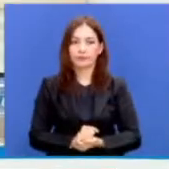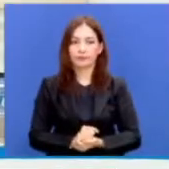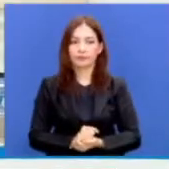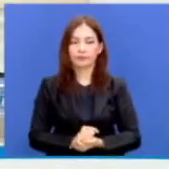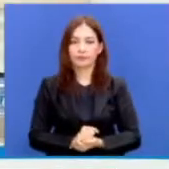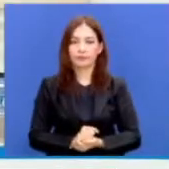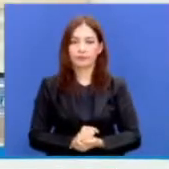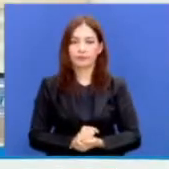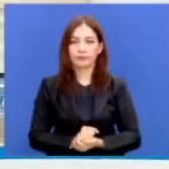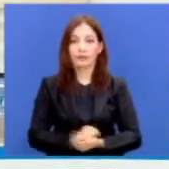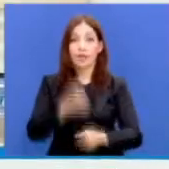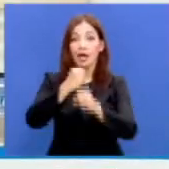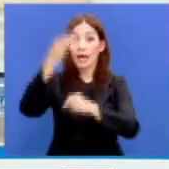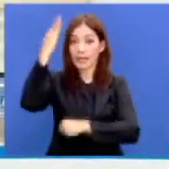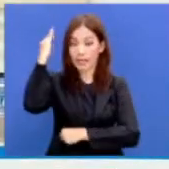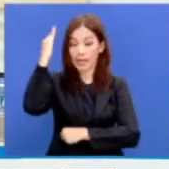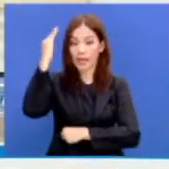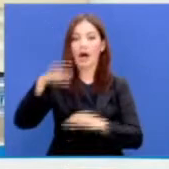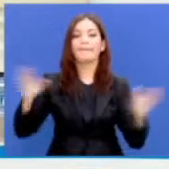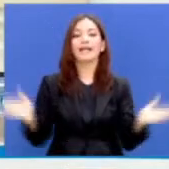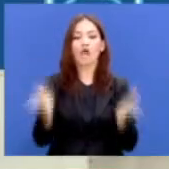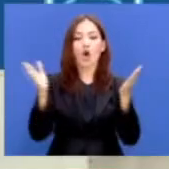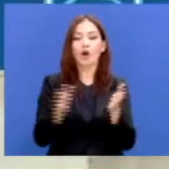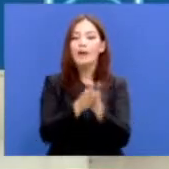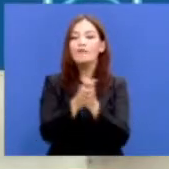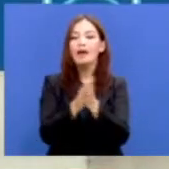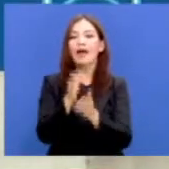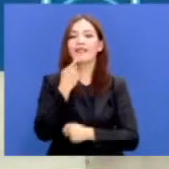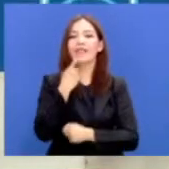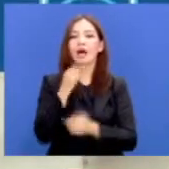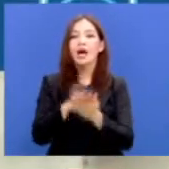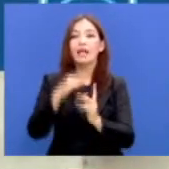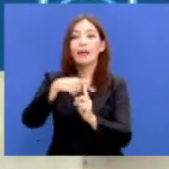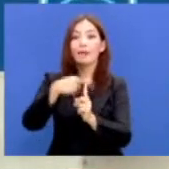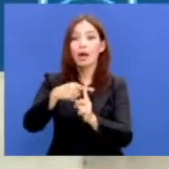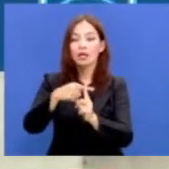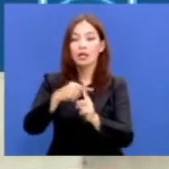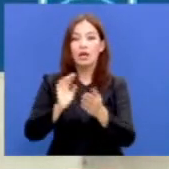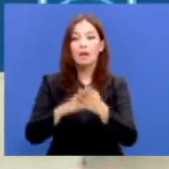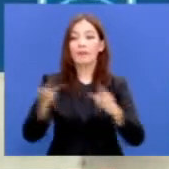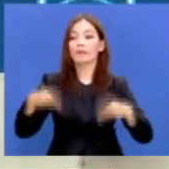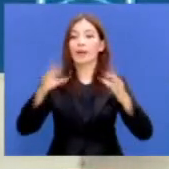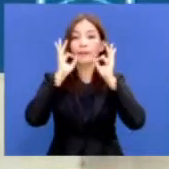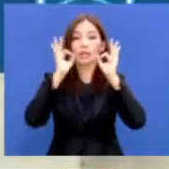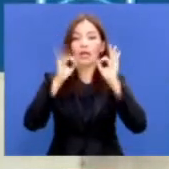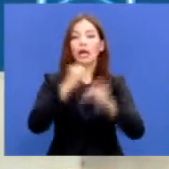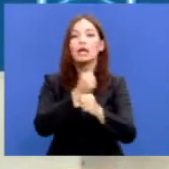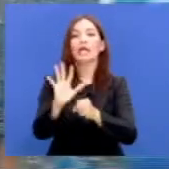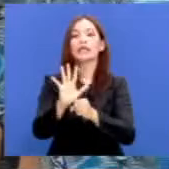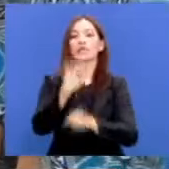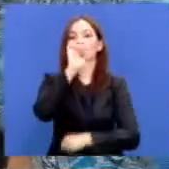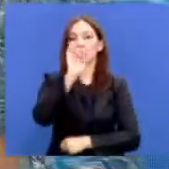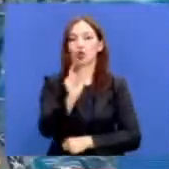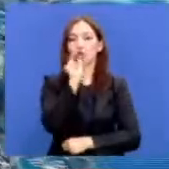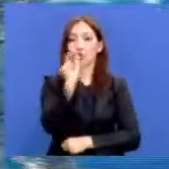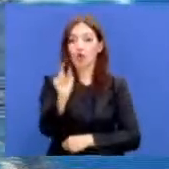tidak gjar juga akan mendorong pemanfaatan bonus demografi memberikan pendidikan gratis kepadayarakat